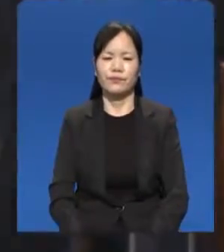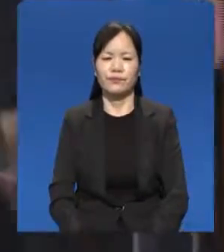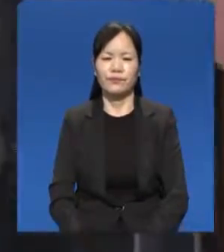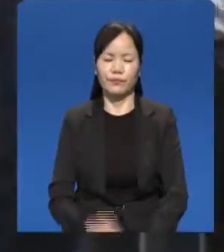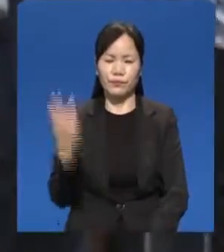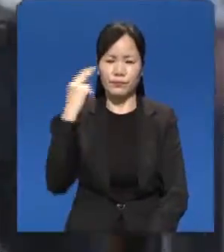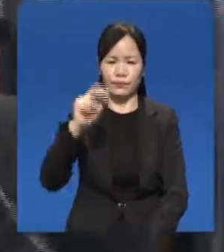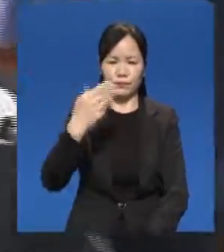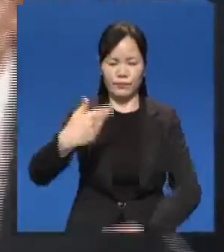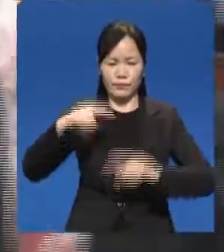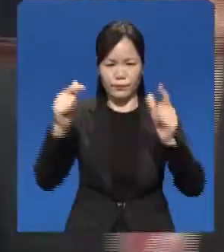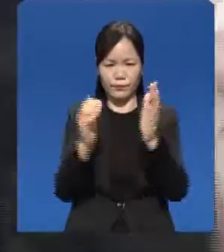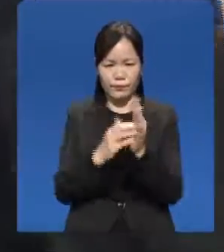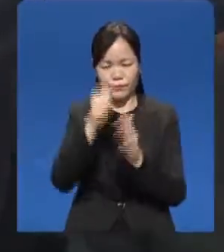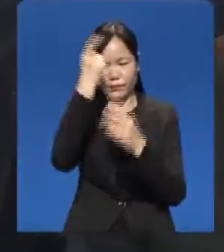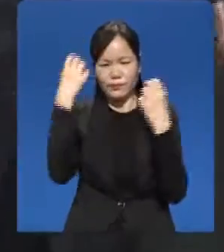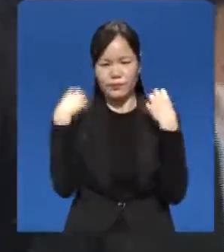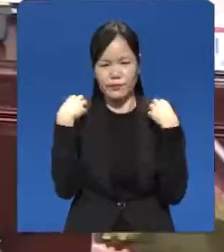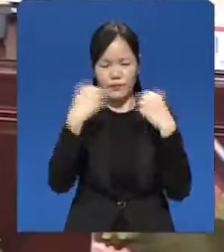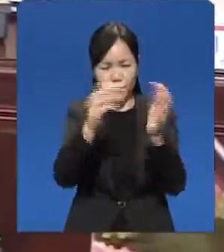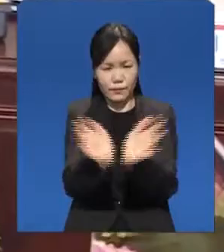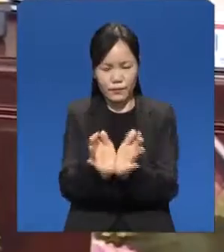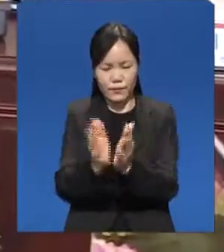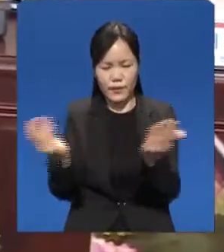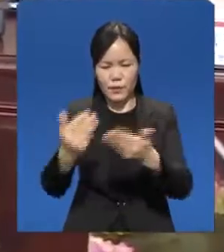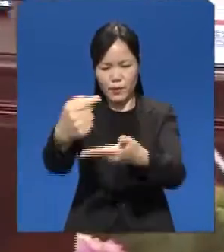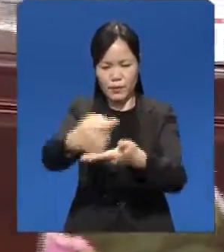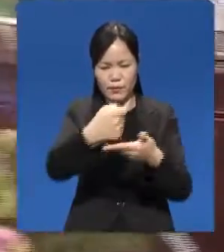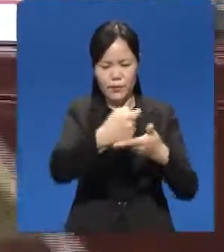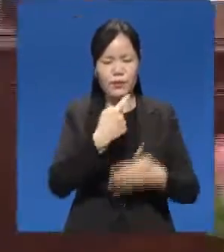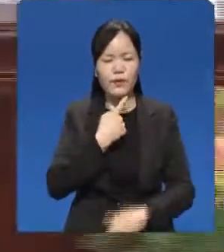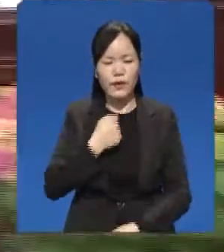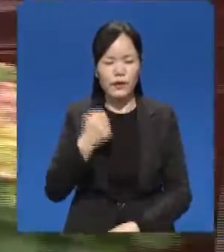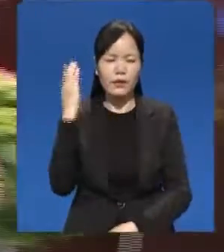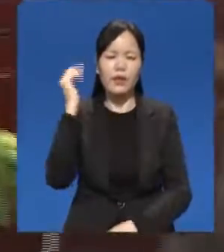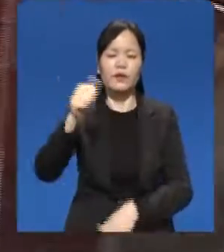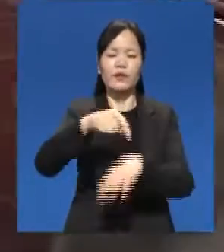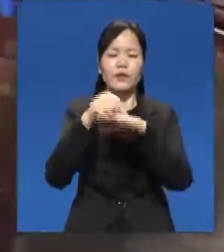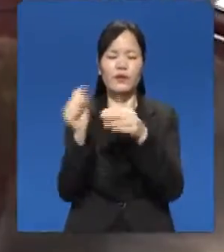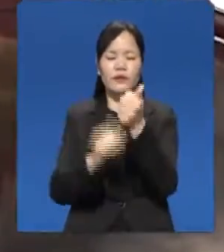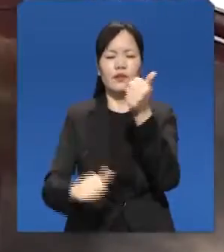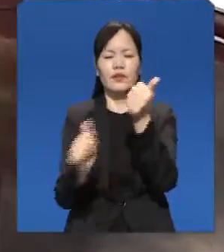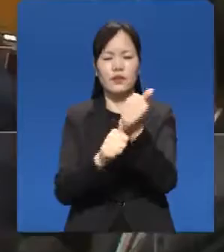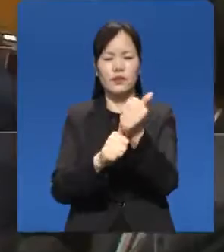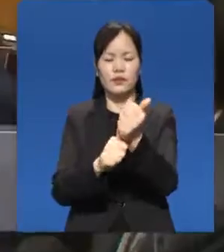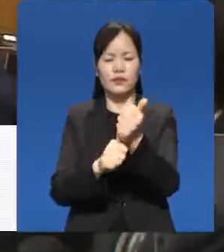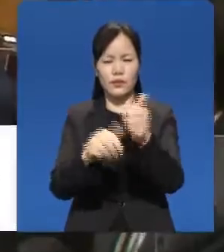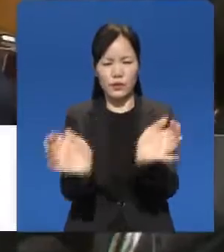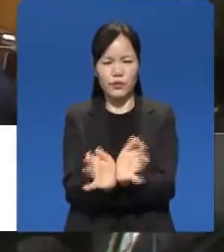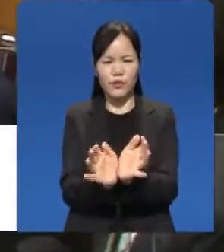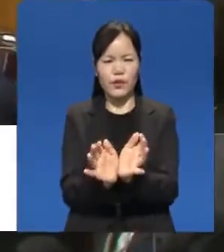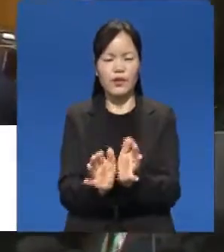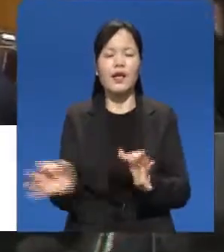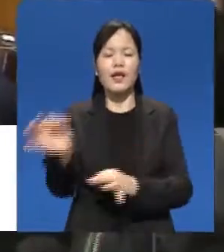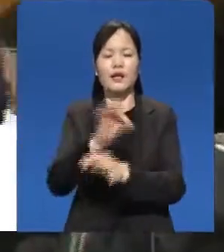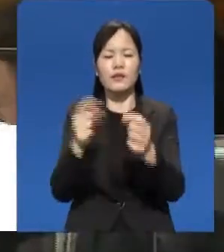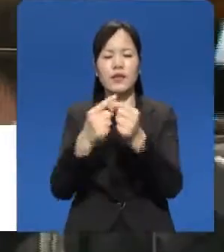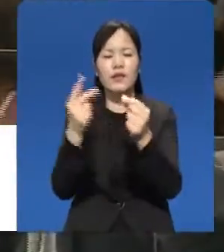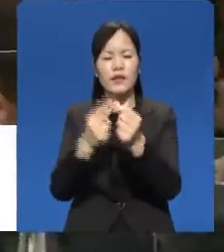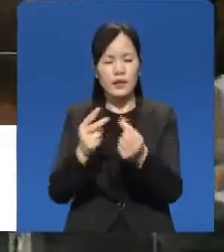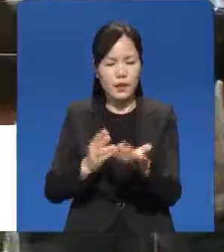지난 29일까지 정부 부처로부터 업무 보고를 받았던 대통령직 인수위. 경제 1, 2분과를